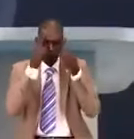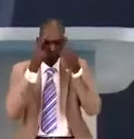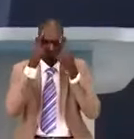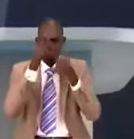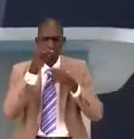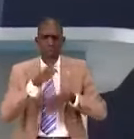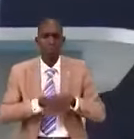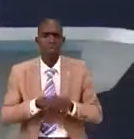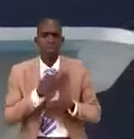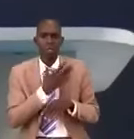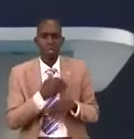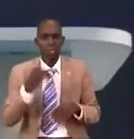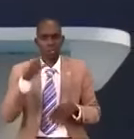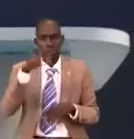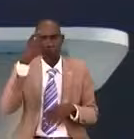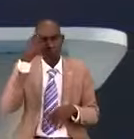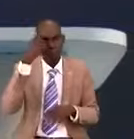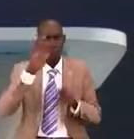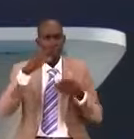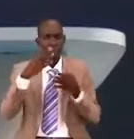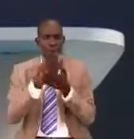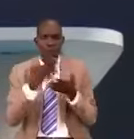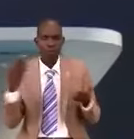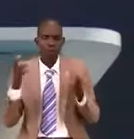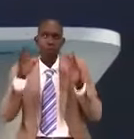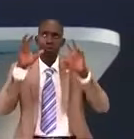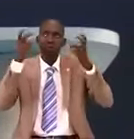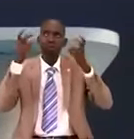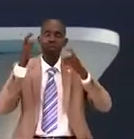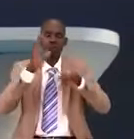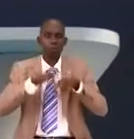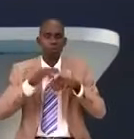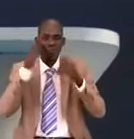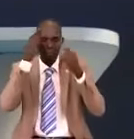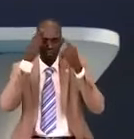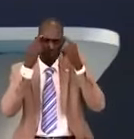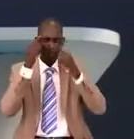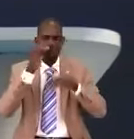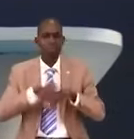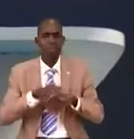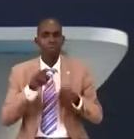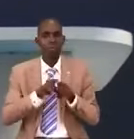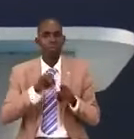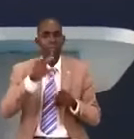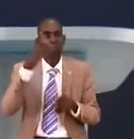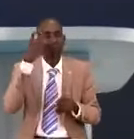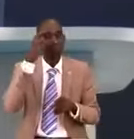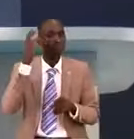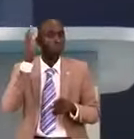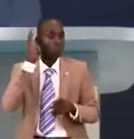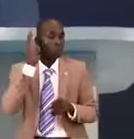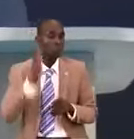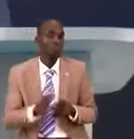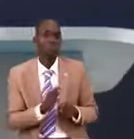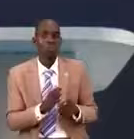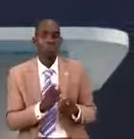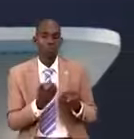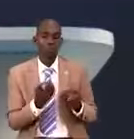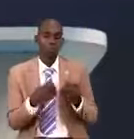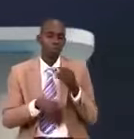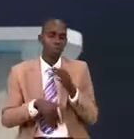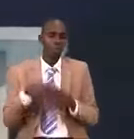et comme ton esprit tire ça des archives des archives de ta vie